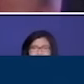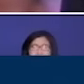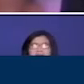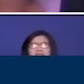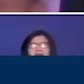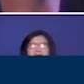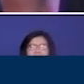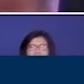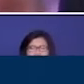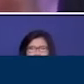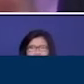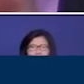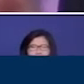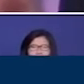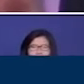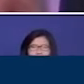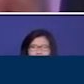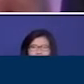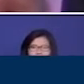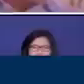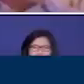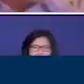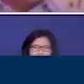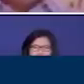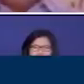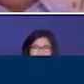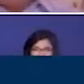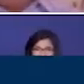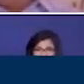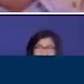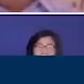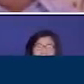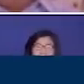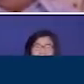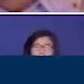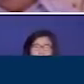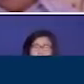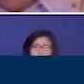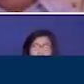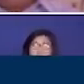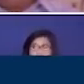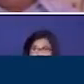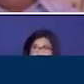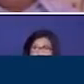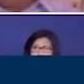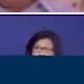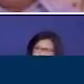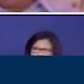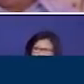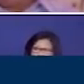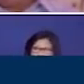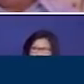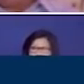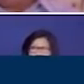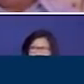kita tahan para pendukung kita sahabat begini-begini ada juga kadang-kadang ya